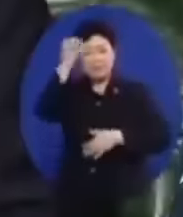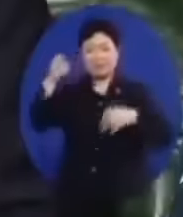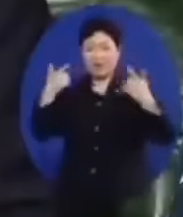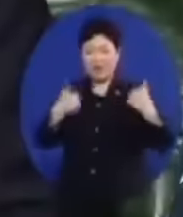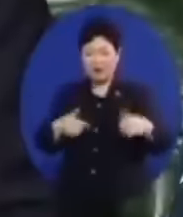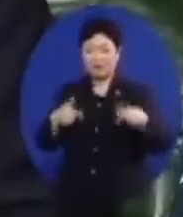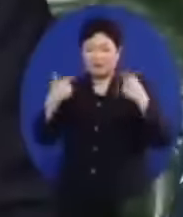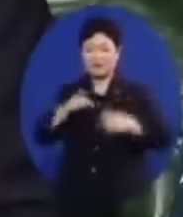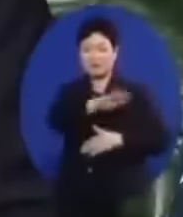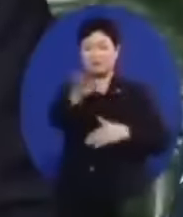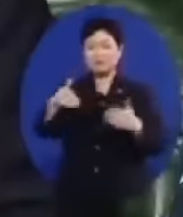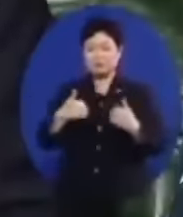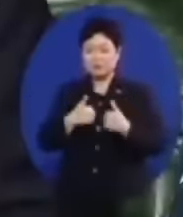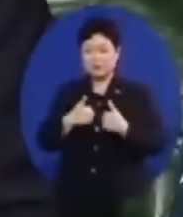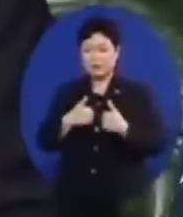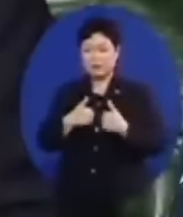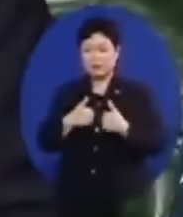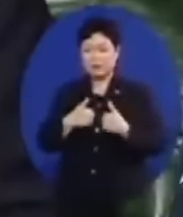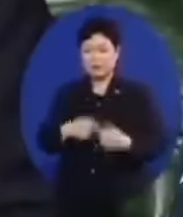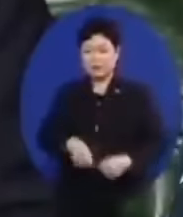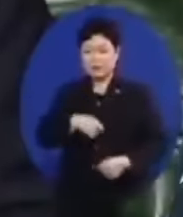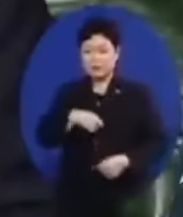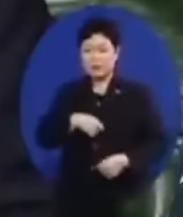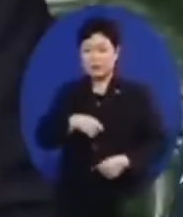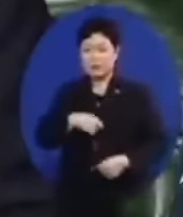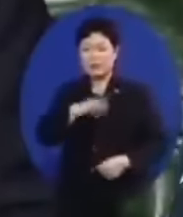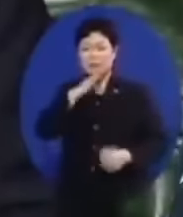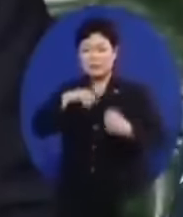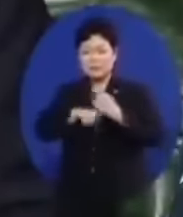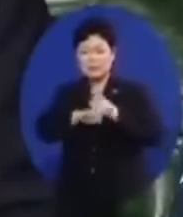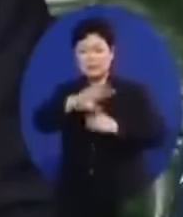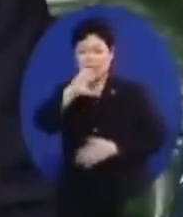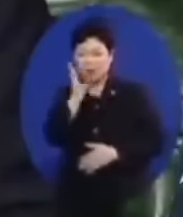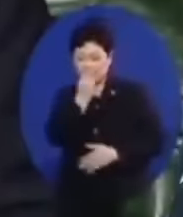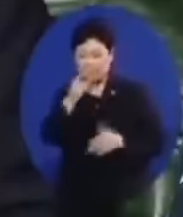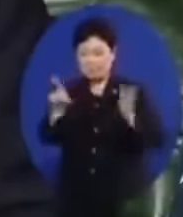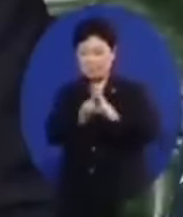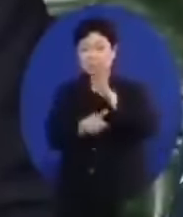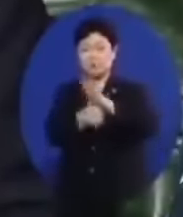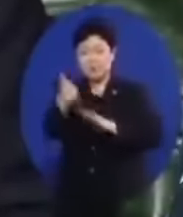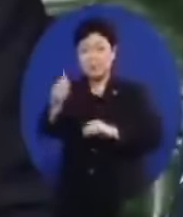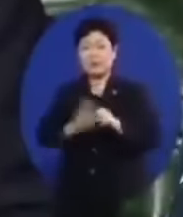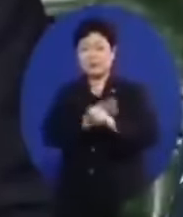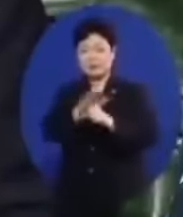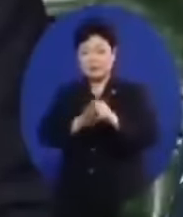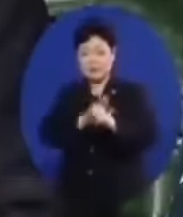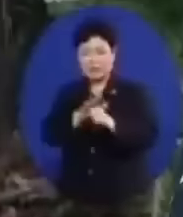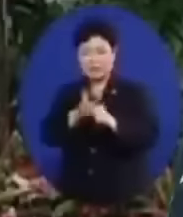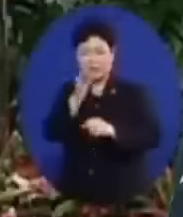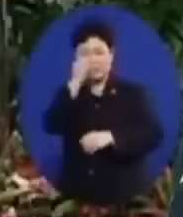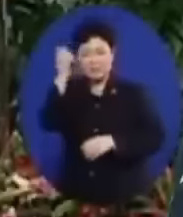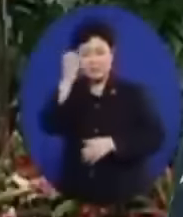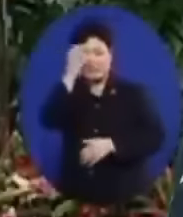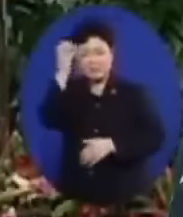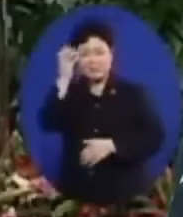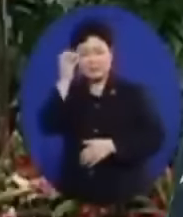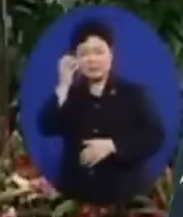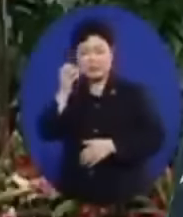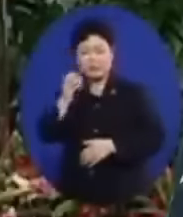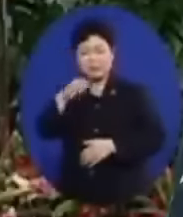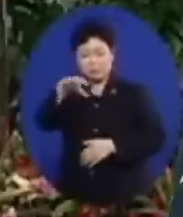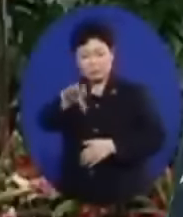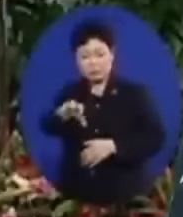언제나 우리에게 의와 진리와 거룩함과 믿음, 소망, 사랑, 성의 이